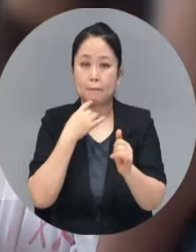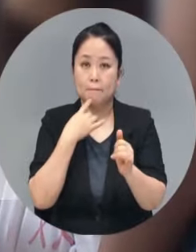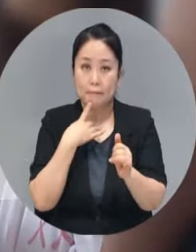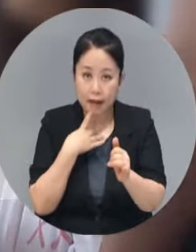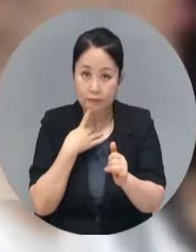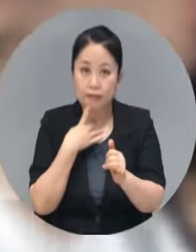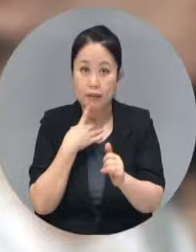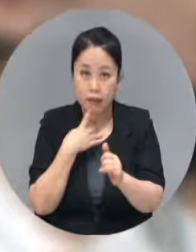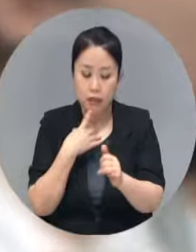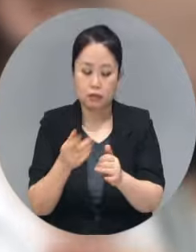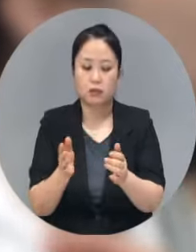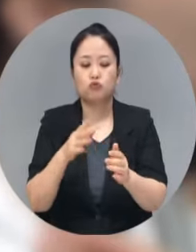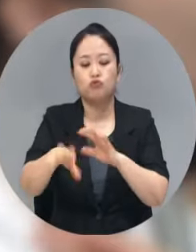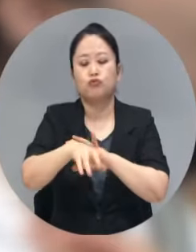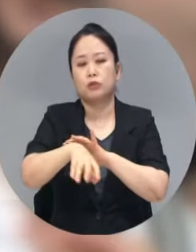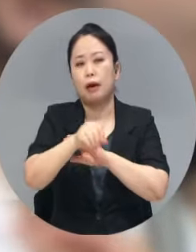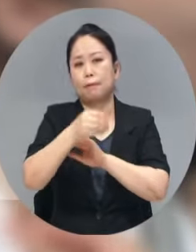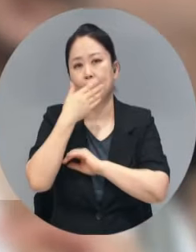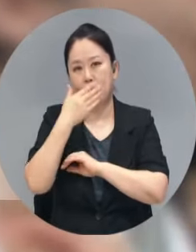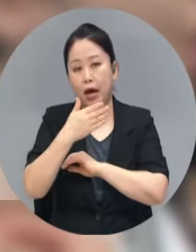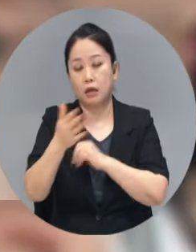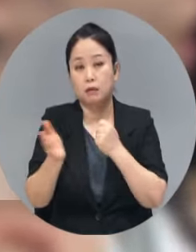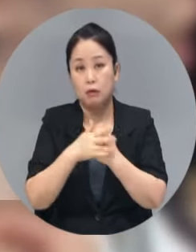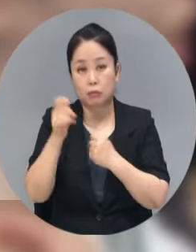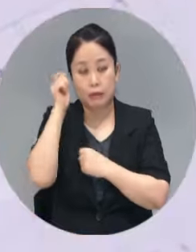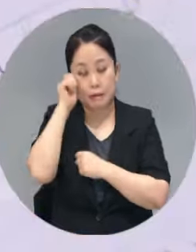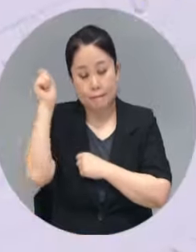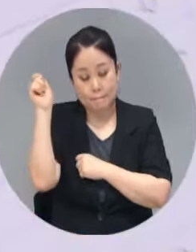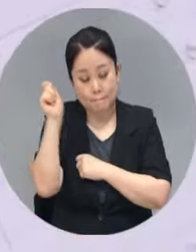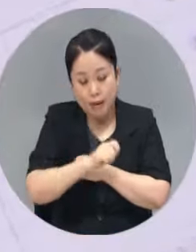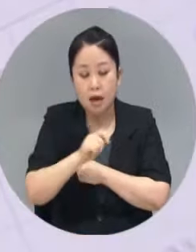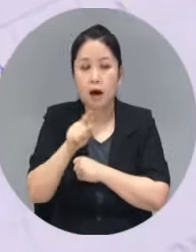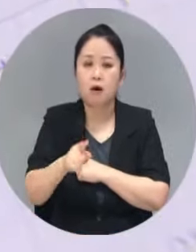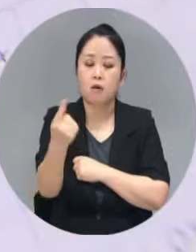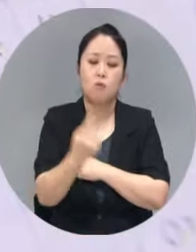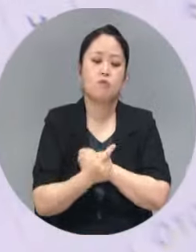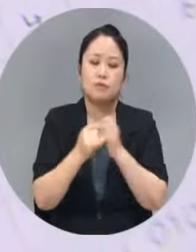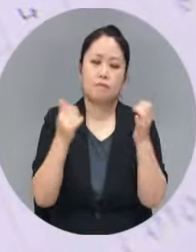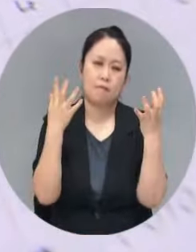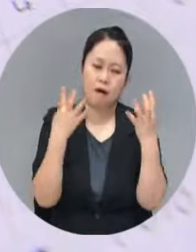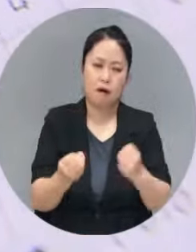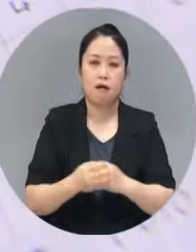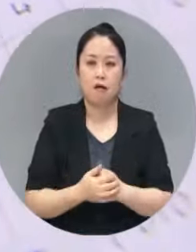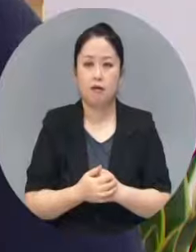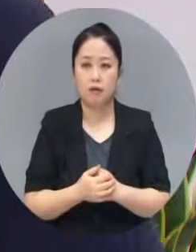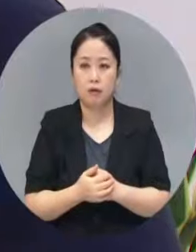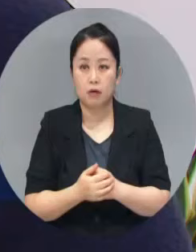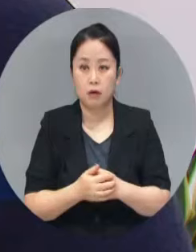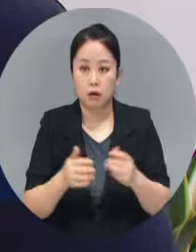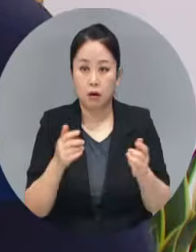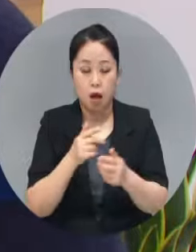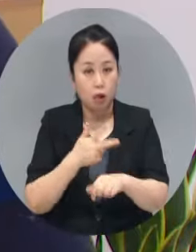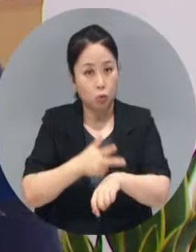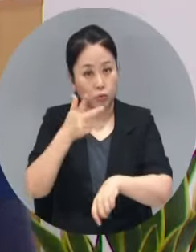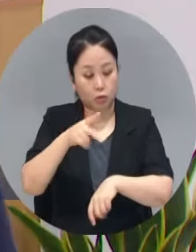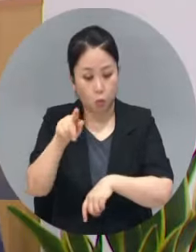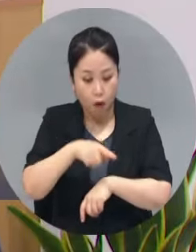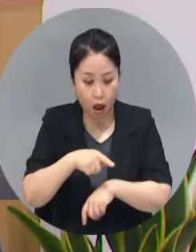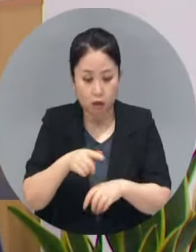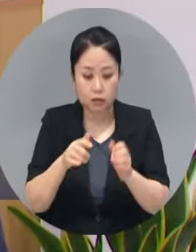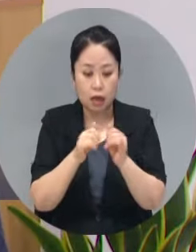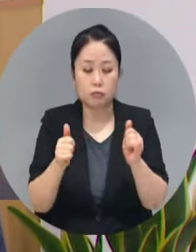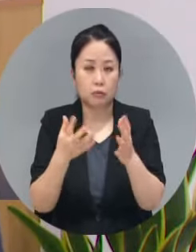추첨이 진행된다기에 새벽 일찍부터 대기한 사람들도 많았습니다. 7시 오니까 이제 사람들은 몰려 있는데 이제